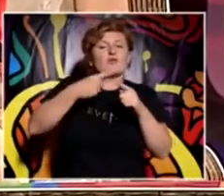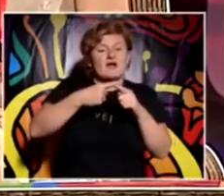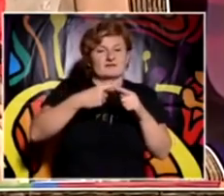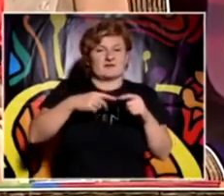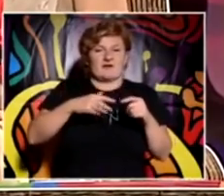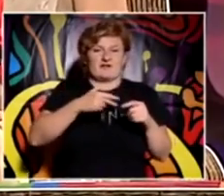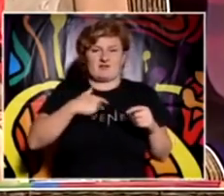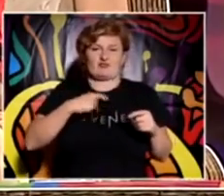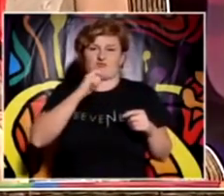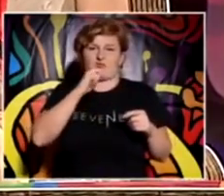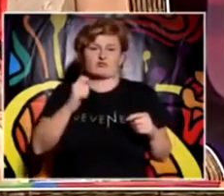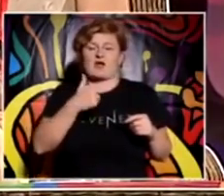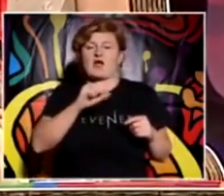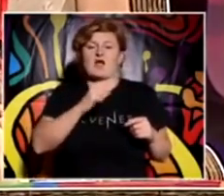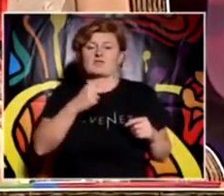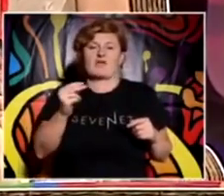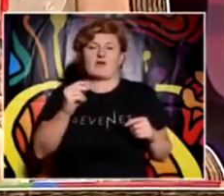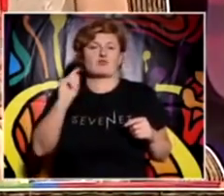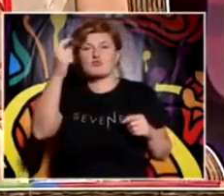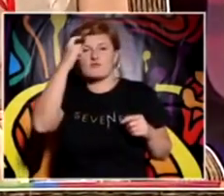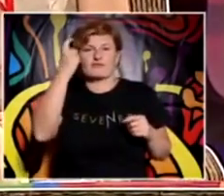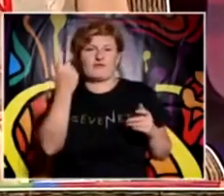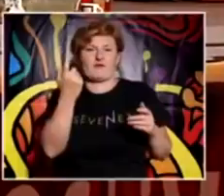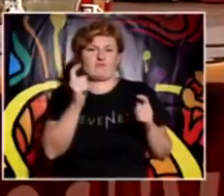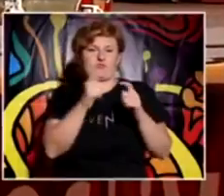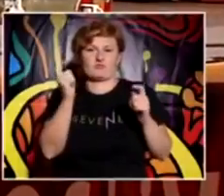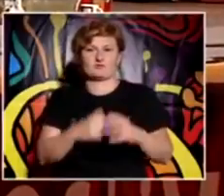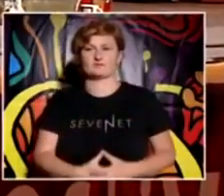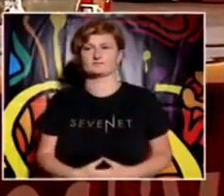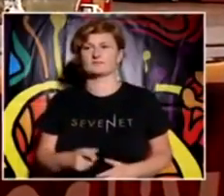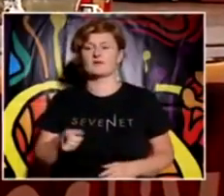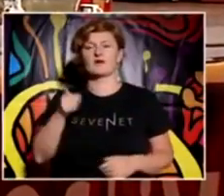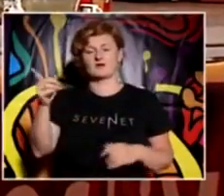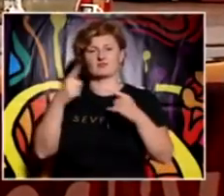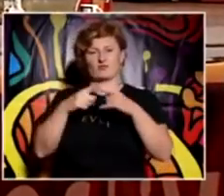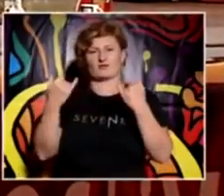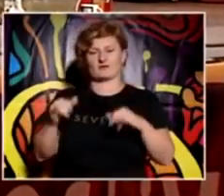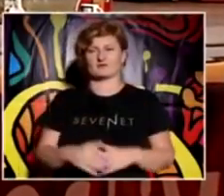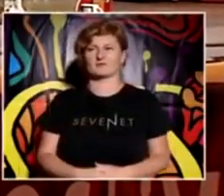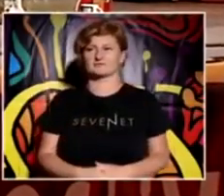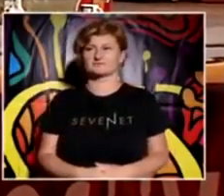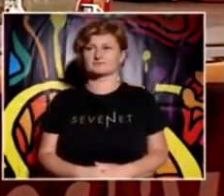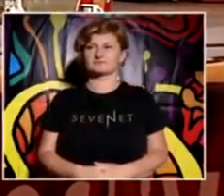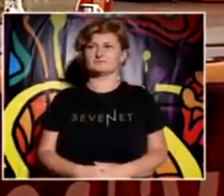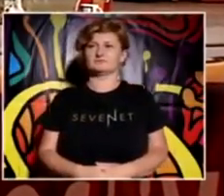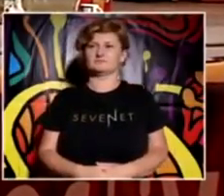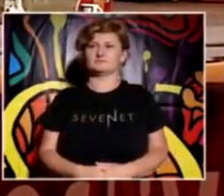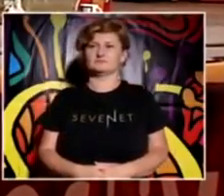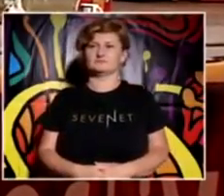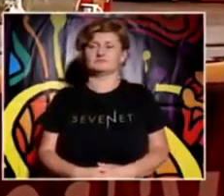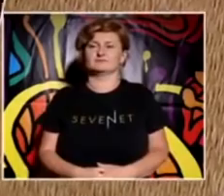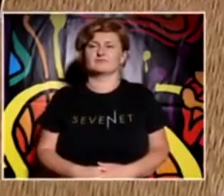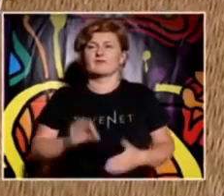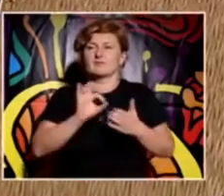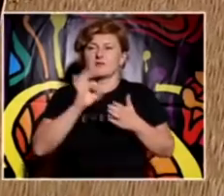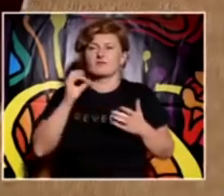nie główna treść, to były te relacje po prostu. Sabina, u ciebie chyba trochę inaczej. Nie wiem, na pewno postawić na siebie. Ja nie